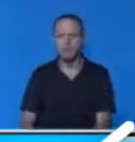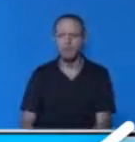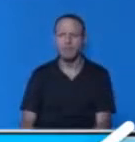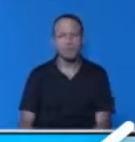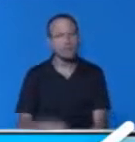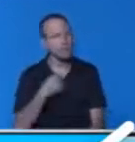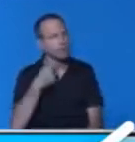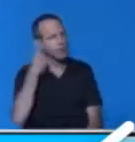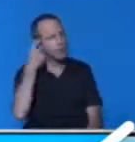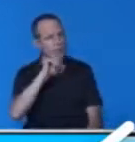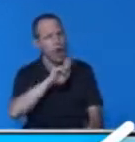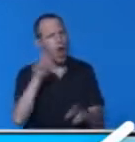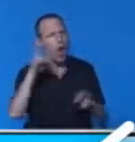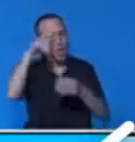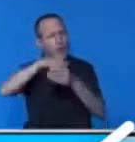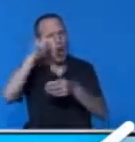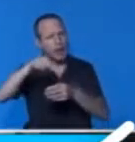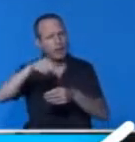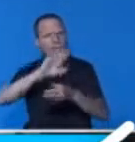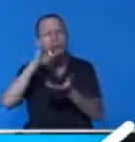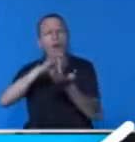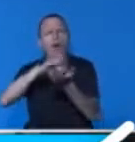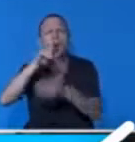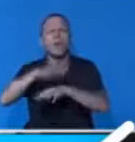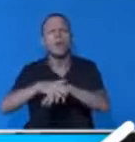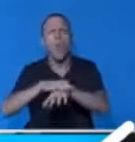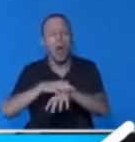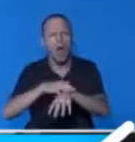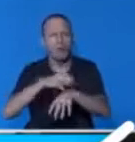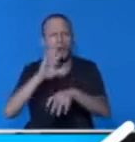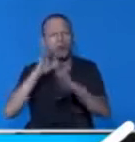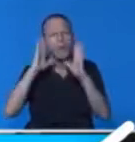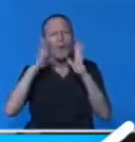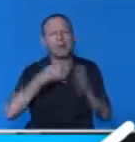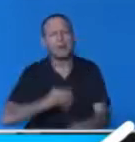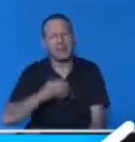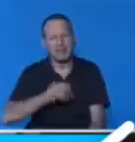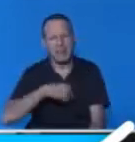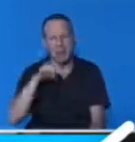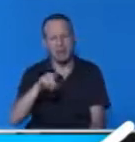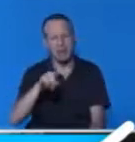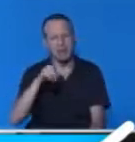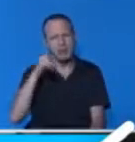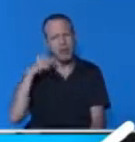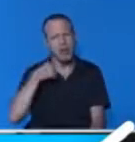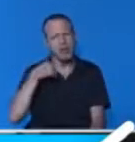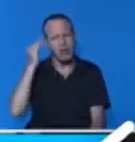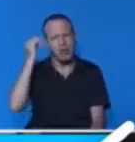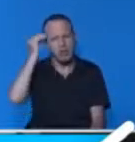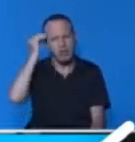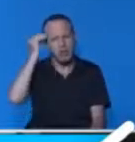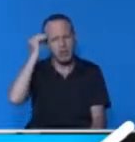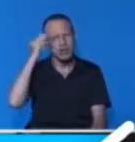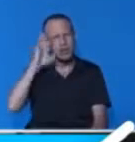אני חושבת שלא רק בתוך הכנסת, בכל מקום זה מורגש, ומה שמאוד מתסכל בזה זה שאת יודעת, אני זוכרת את זה גם מהכנסת